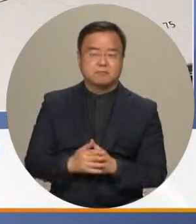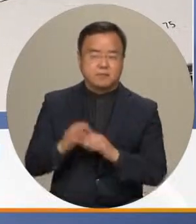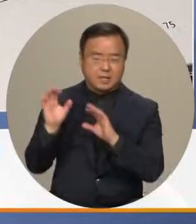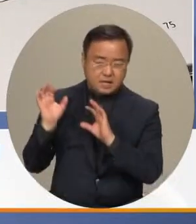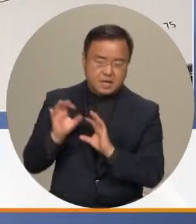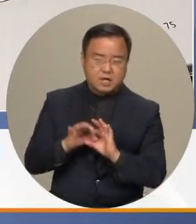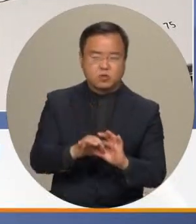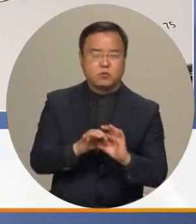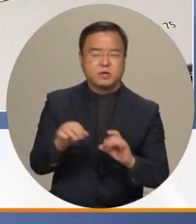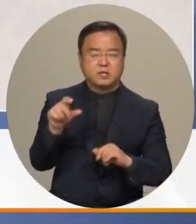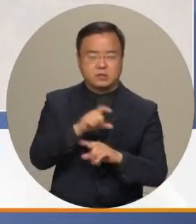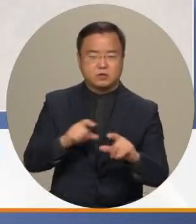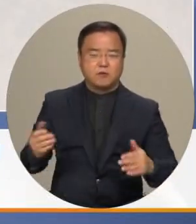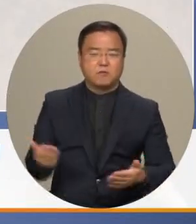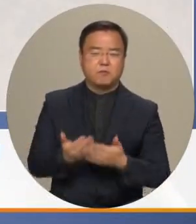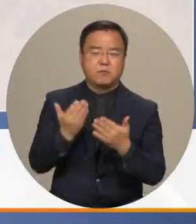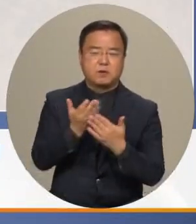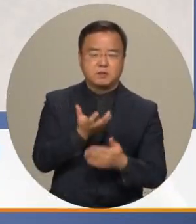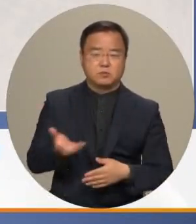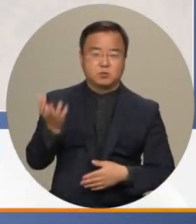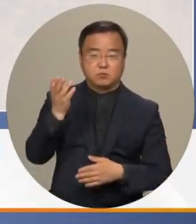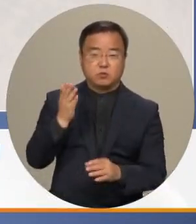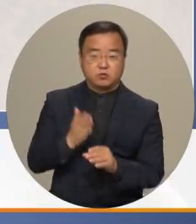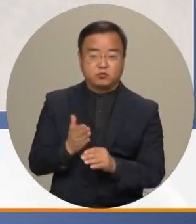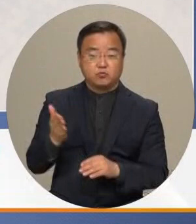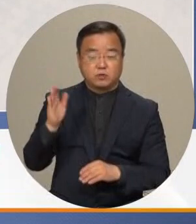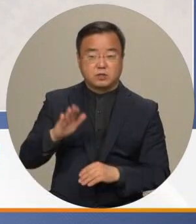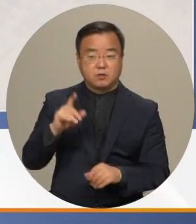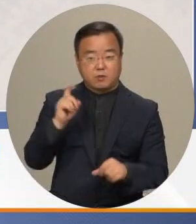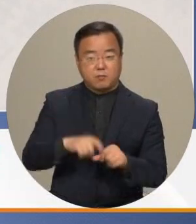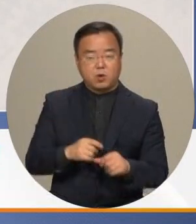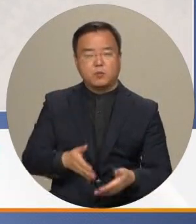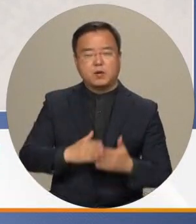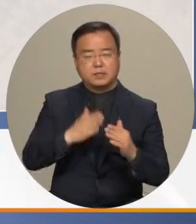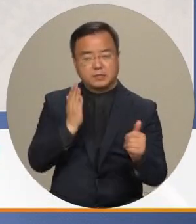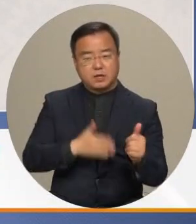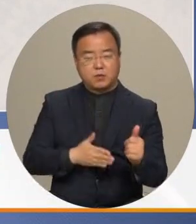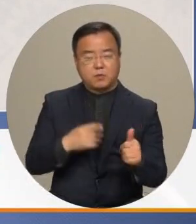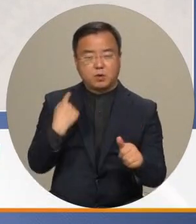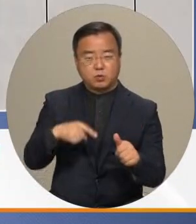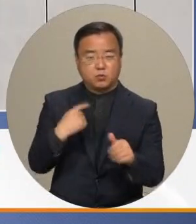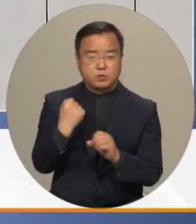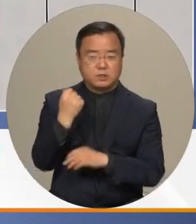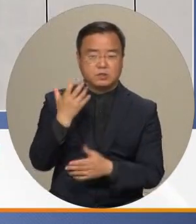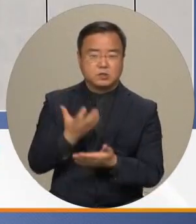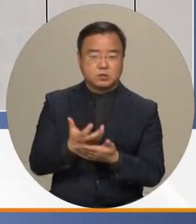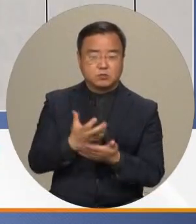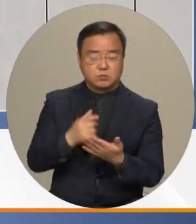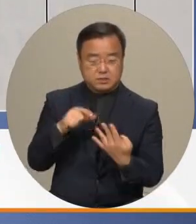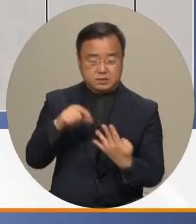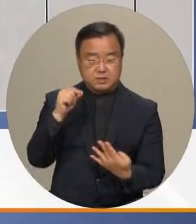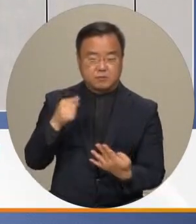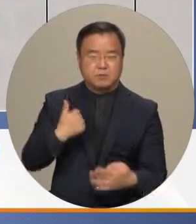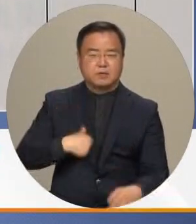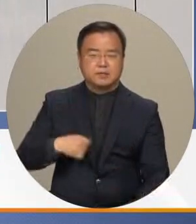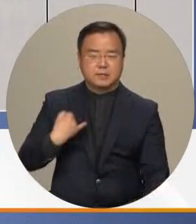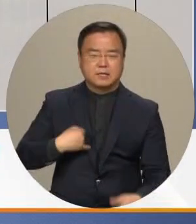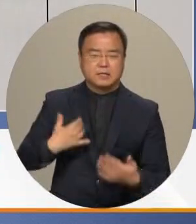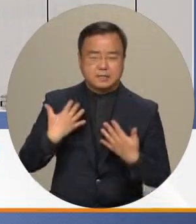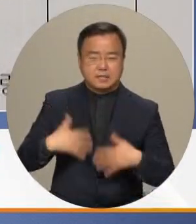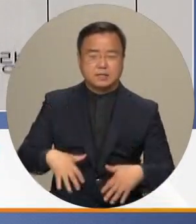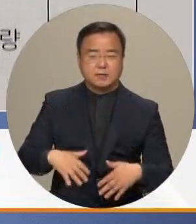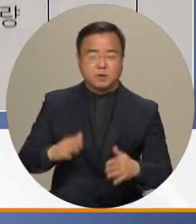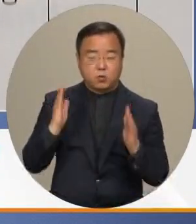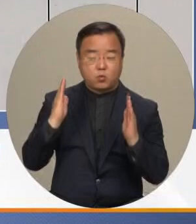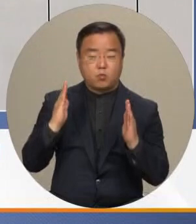계속해서 업그레이드 되고 있는 있지만요 목표를 세워라 교육 리소스 자료를 선택해라 자 약점 학습